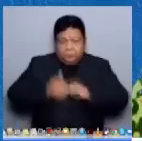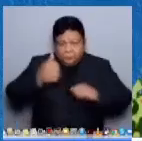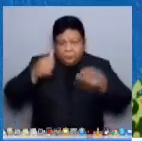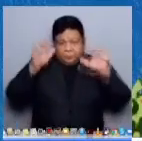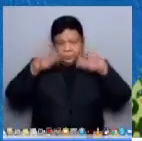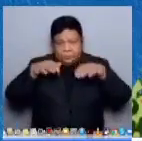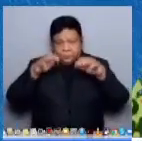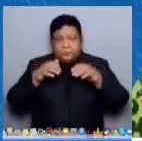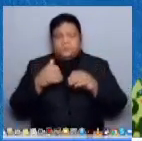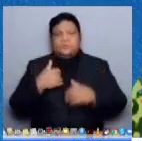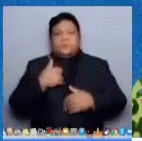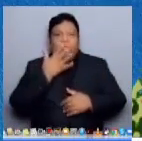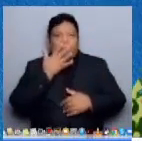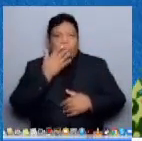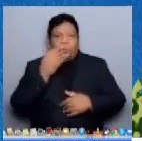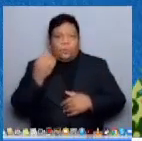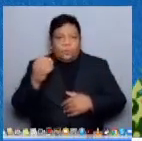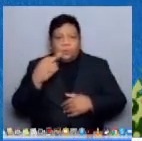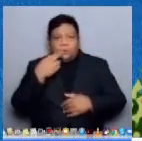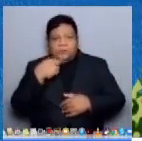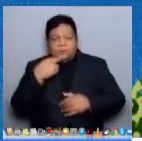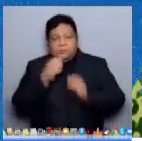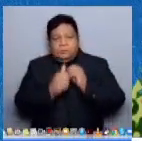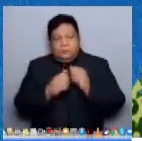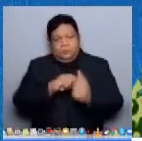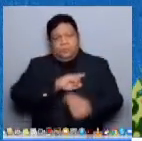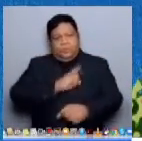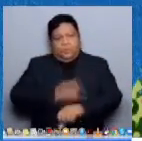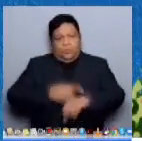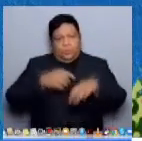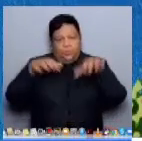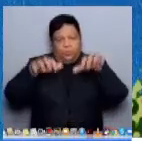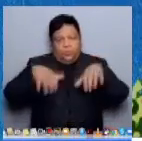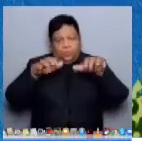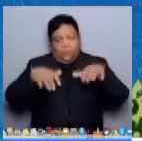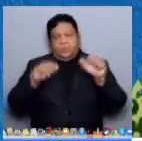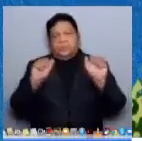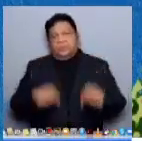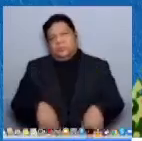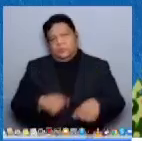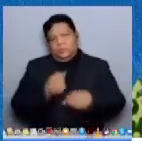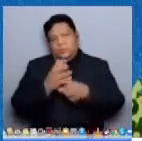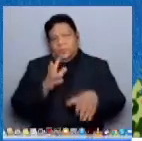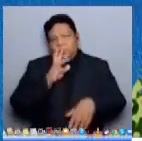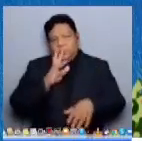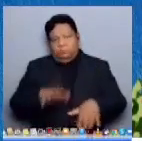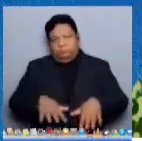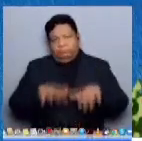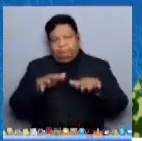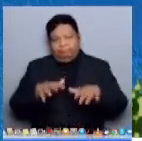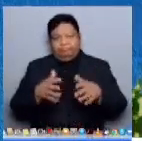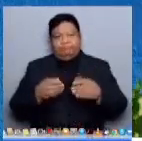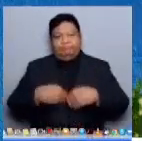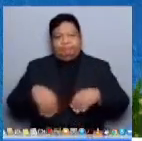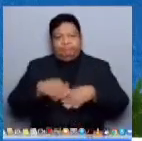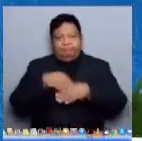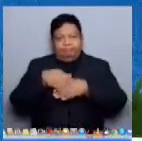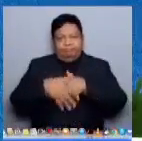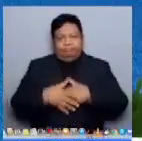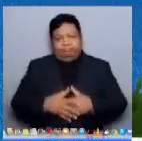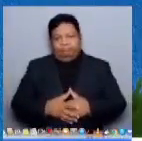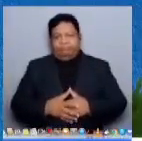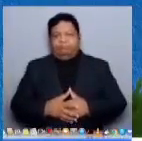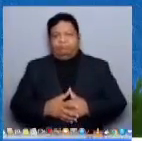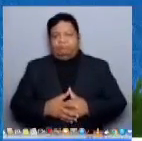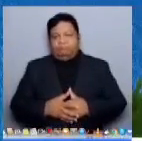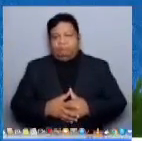yan po yung mga intense thunderstorms na pwedeng magdulot ng mga biglaang pag-ulan, matitinding ulan, at pwedeng magkaroon ng